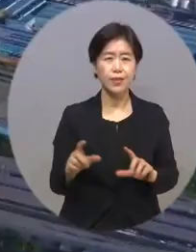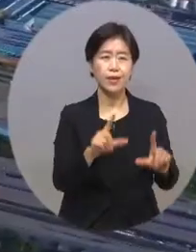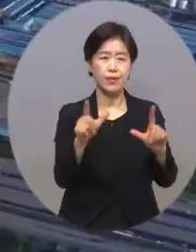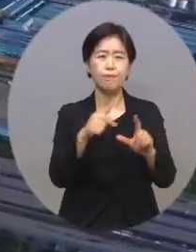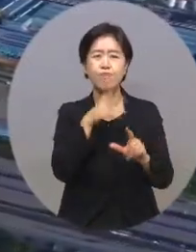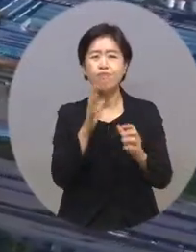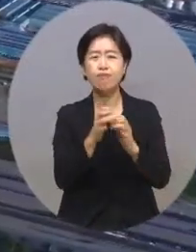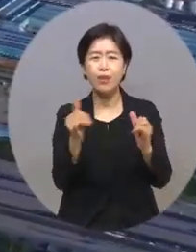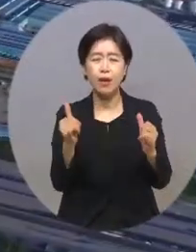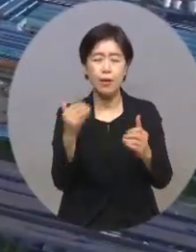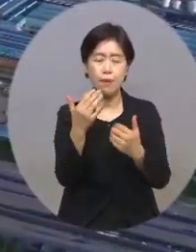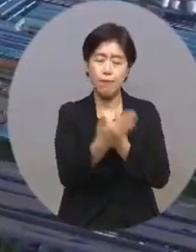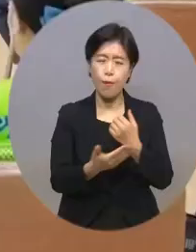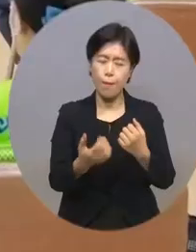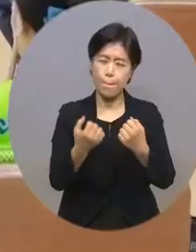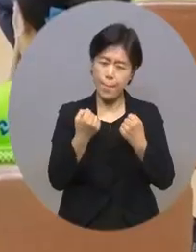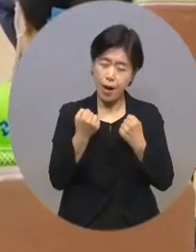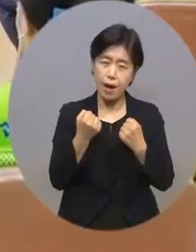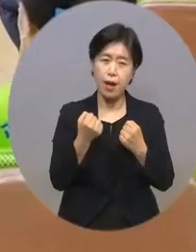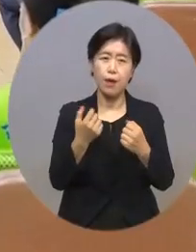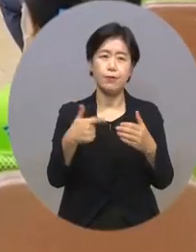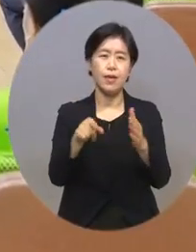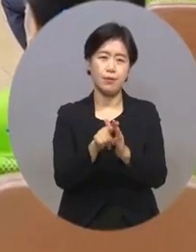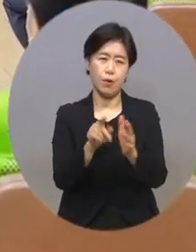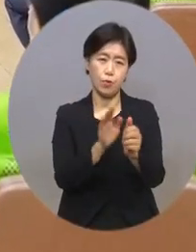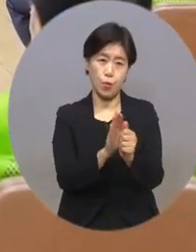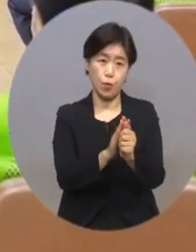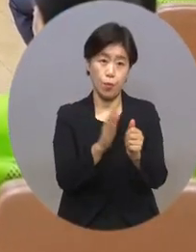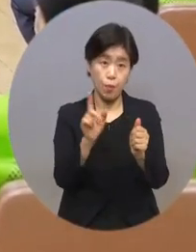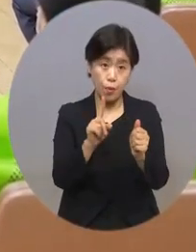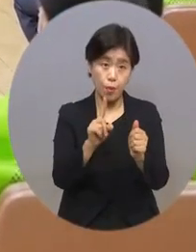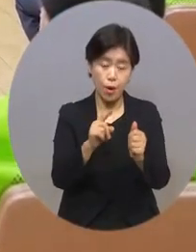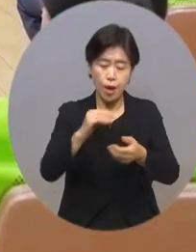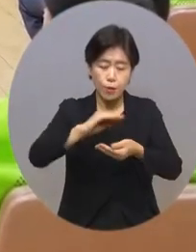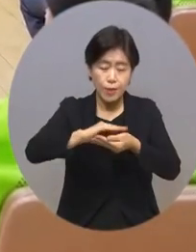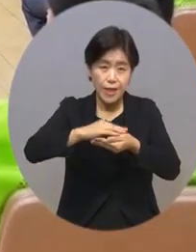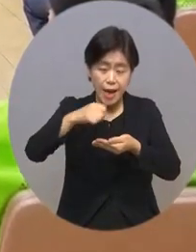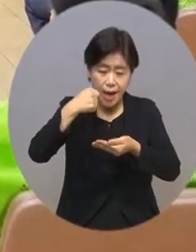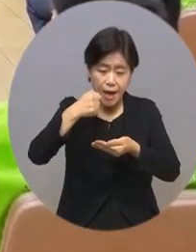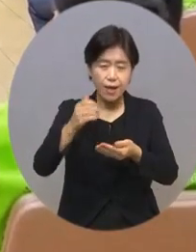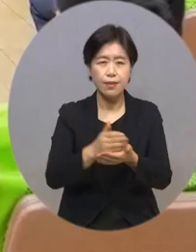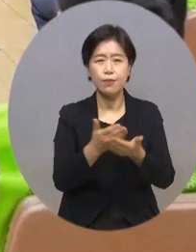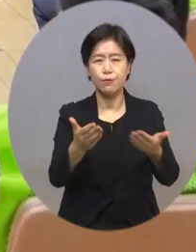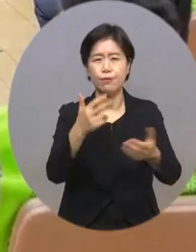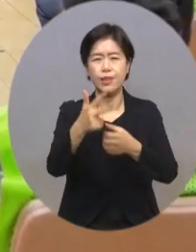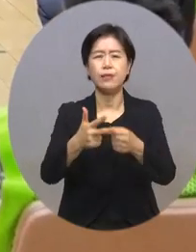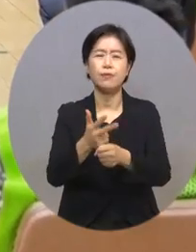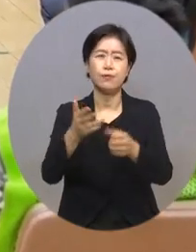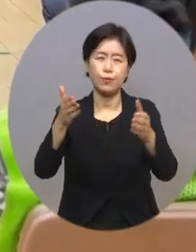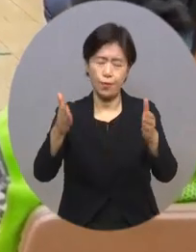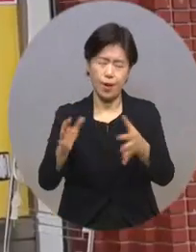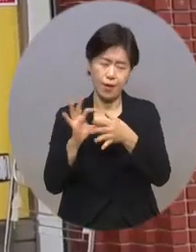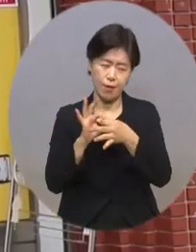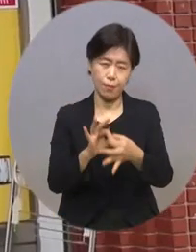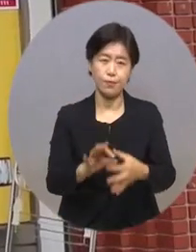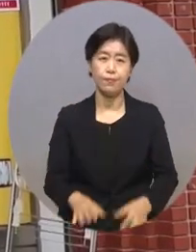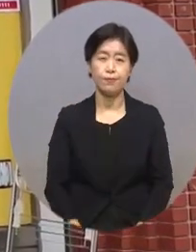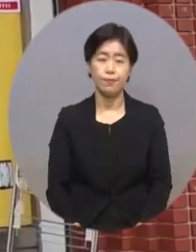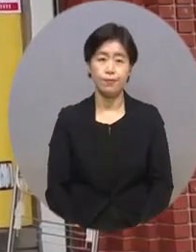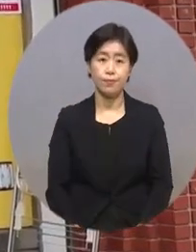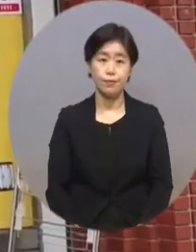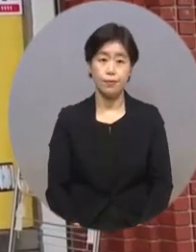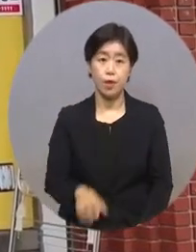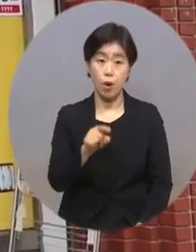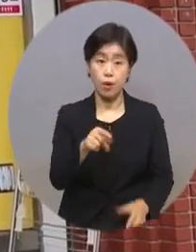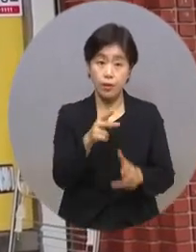노후생활 지원을 위해 도시락 배달 사업을 7년 째 꾸준히 진행해 큰 호응을 받고 있습니다 도시락배달